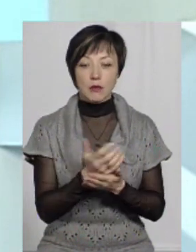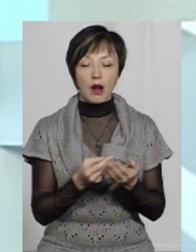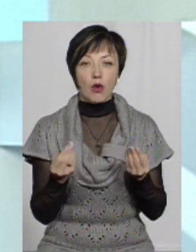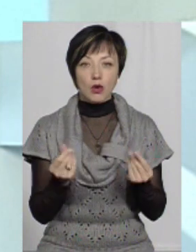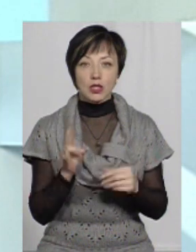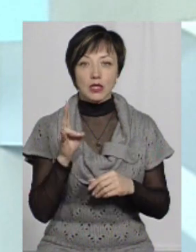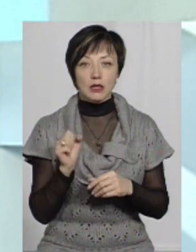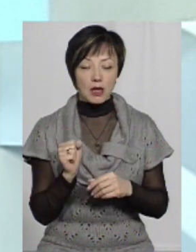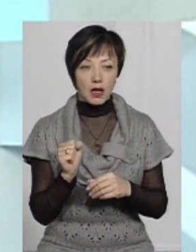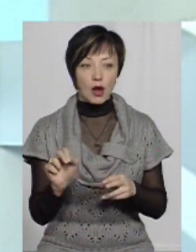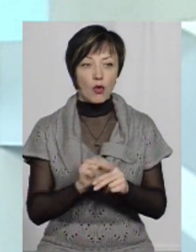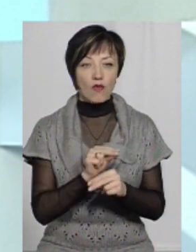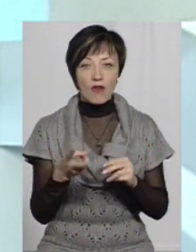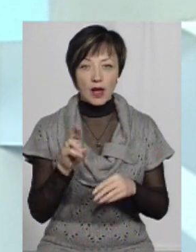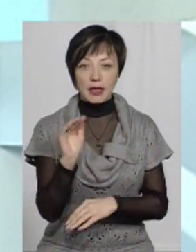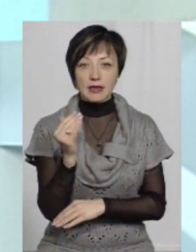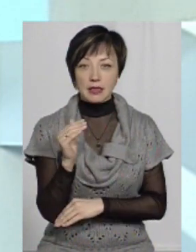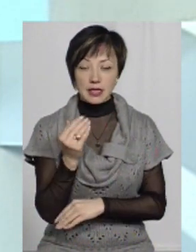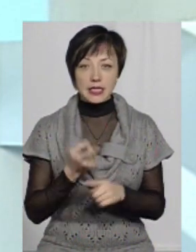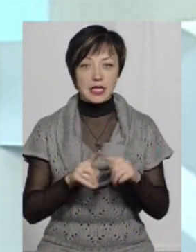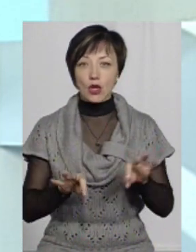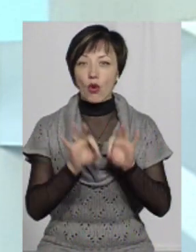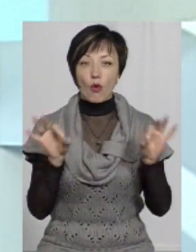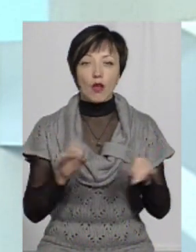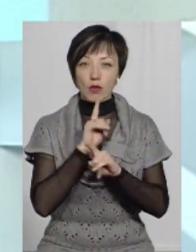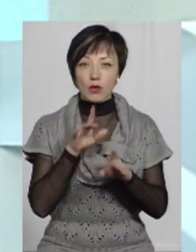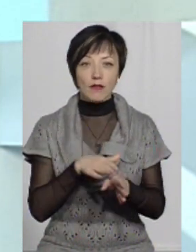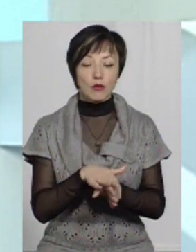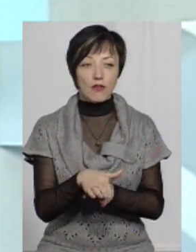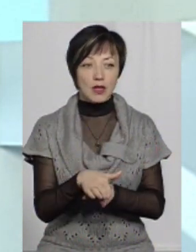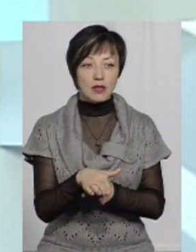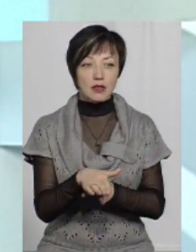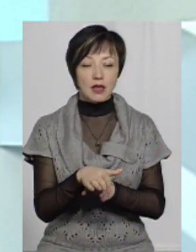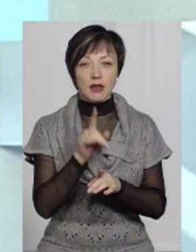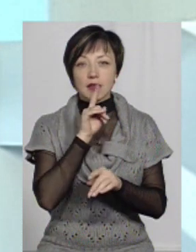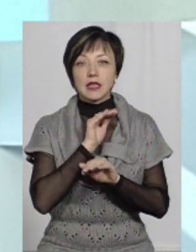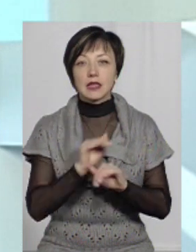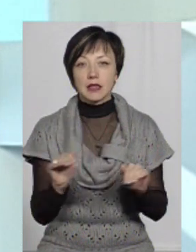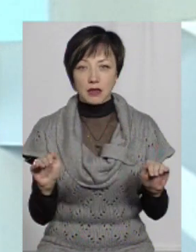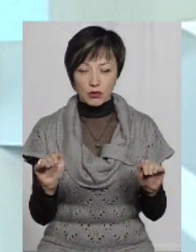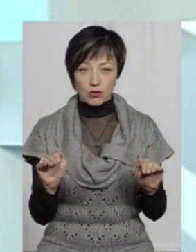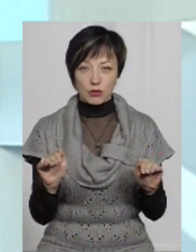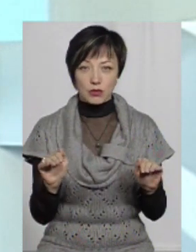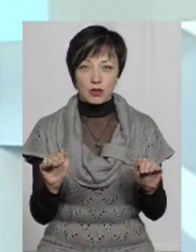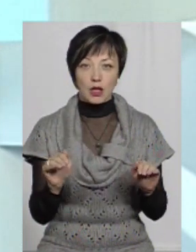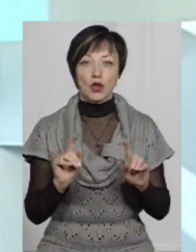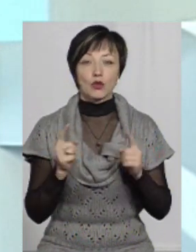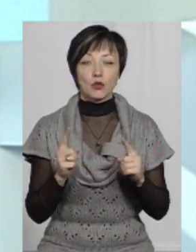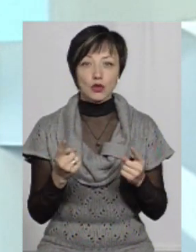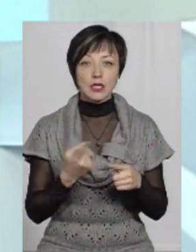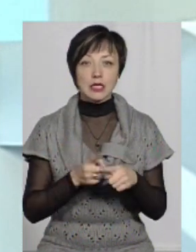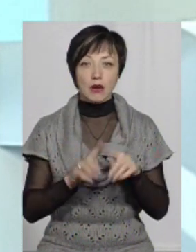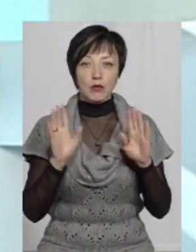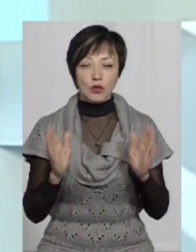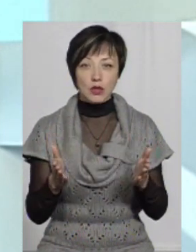збирає кошти на лікування дитини, це ніколи не буде відбуватися втиху, скажімо так, тому що